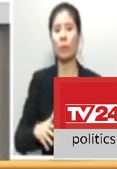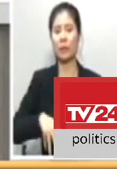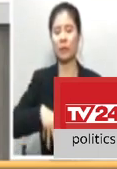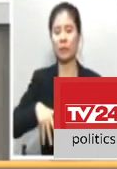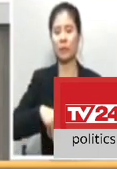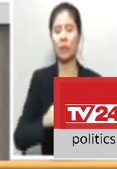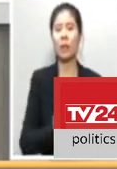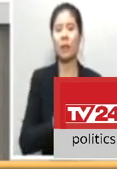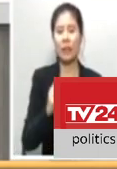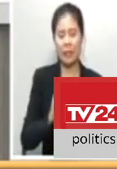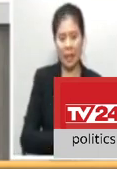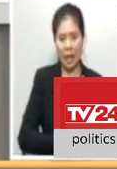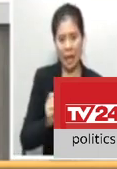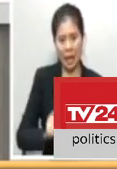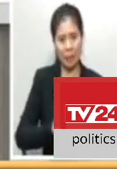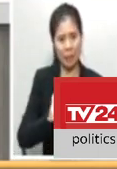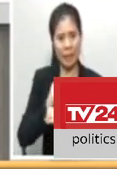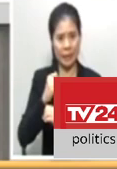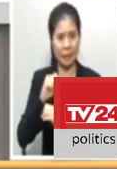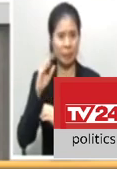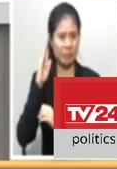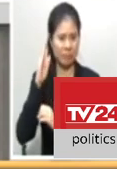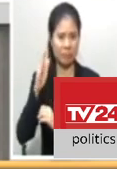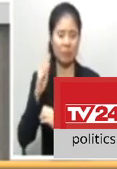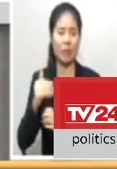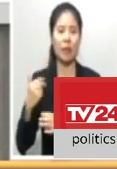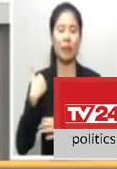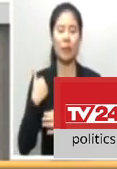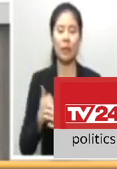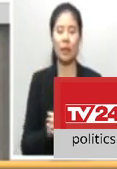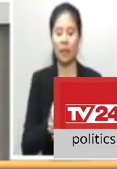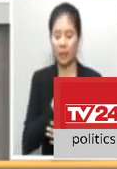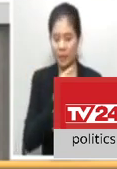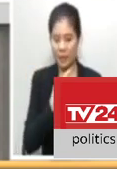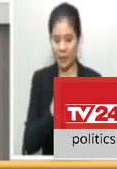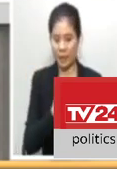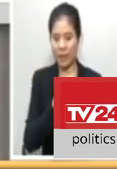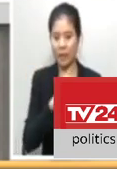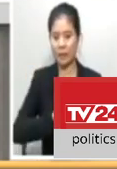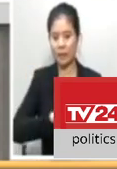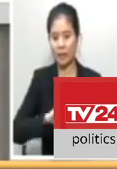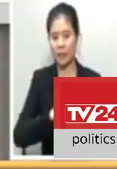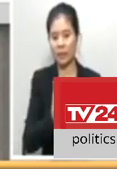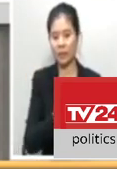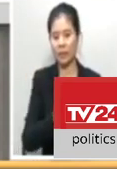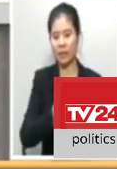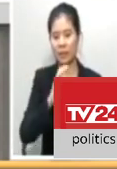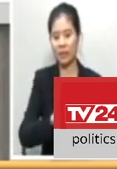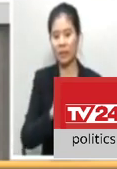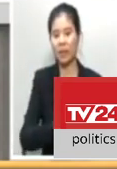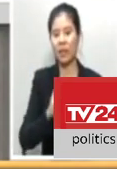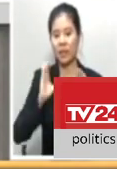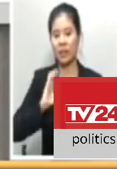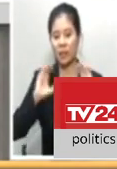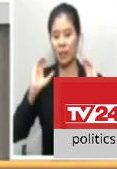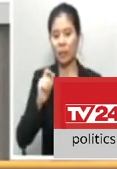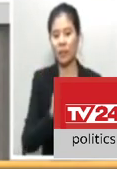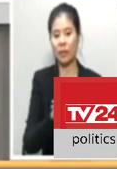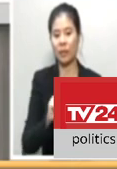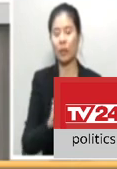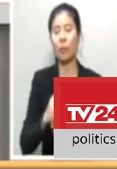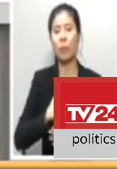อีกหลาย10ปีเลยเพราะฉะนั้นแล้วเนี่ยนะครับถ้าเป็นงบอย่างนี้ที่ทางรัฐบาลได้เขียนมาเนี่ยผมคนนึงแล้วครับ